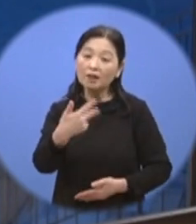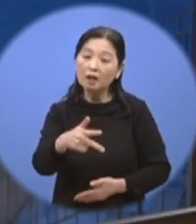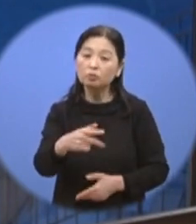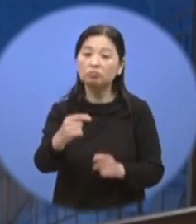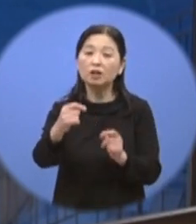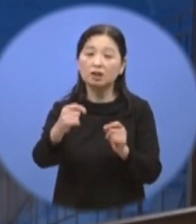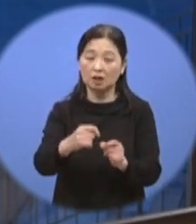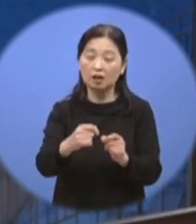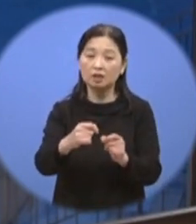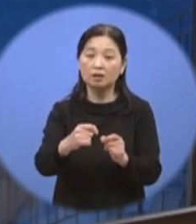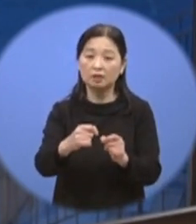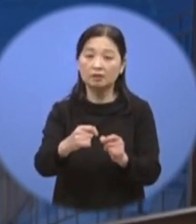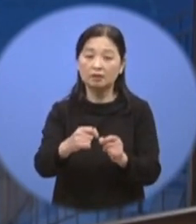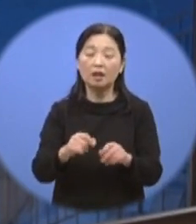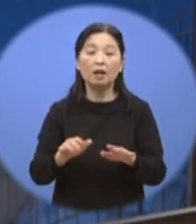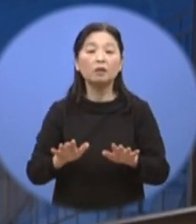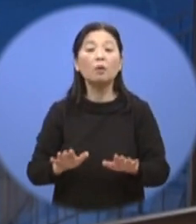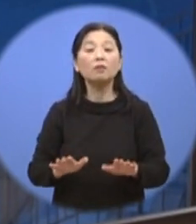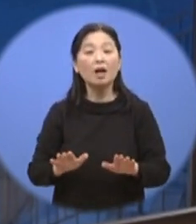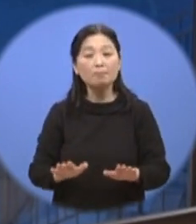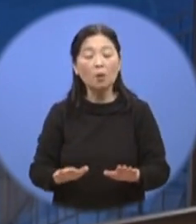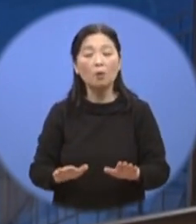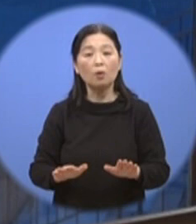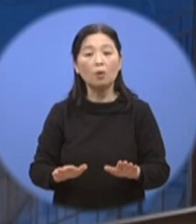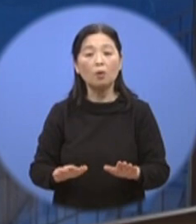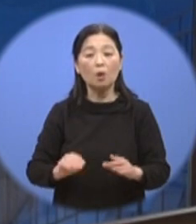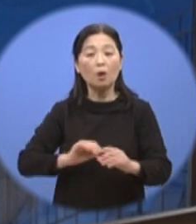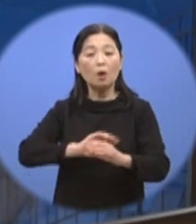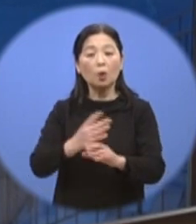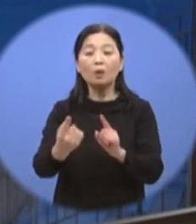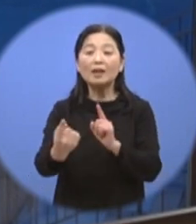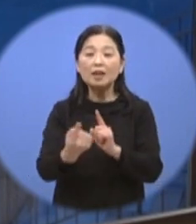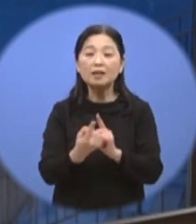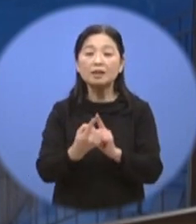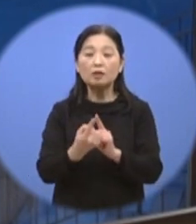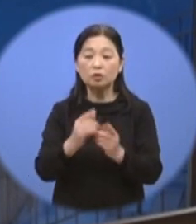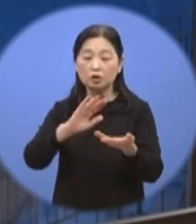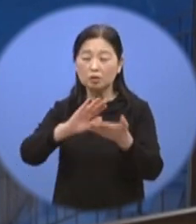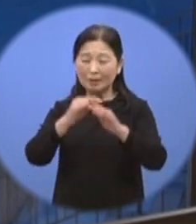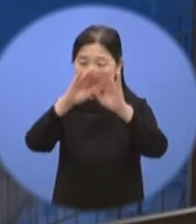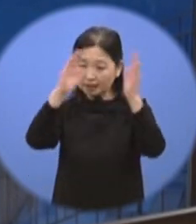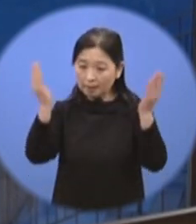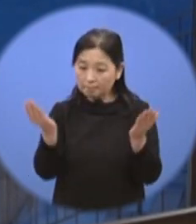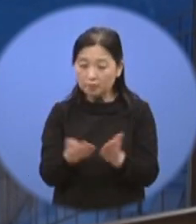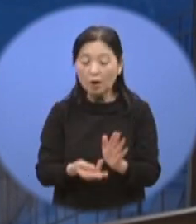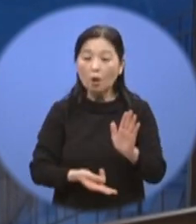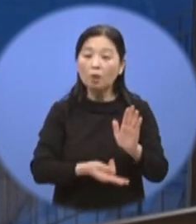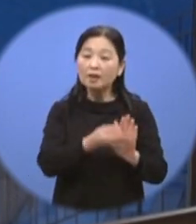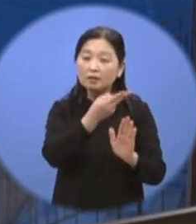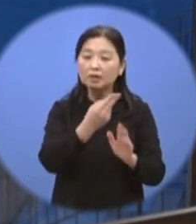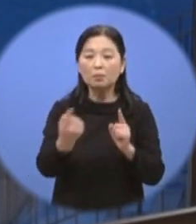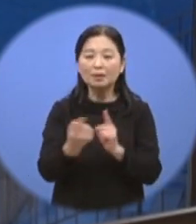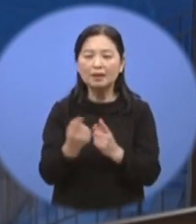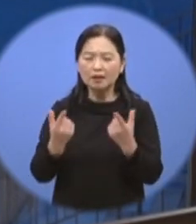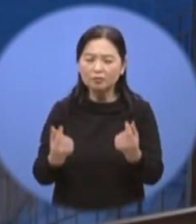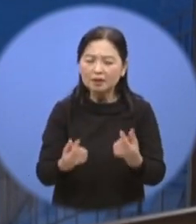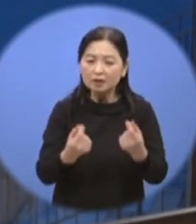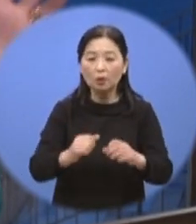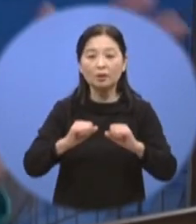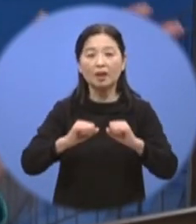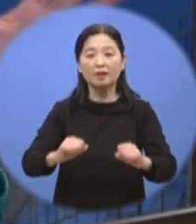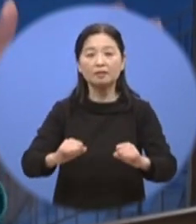ですけれども、きちんとこの、コロナ対策というものを街全体で取ってて、ホテルでも取ってて、安心さがある。